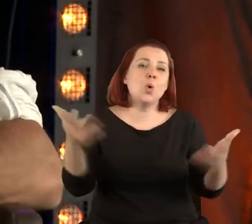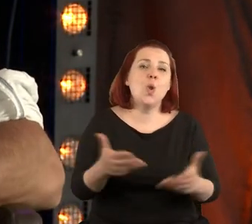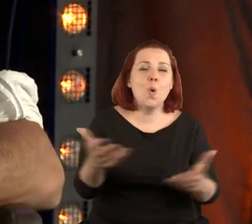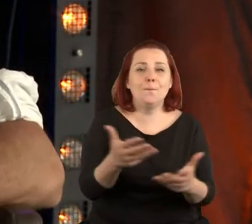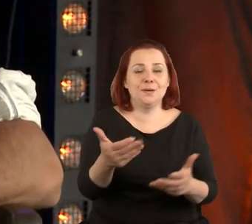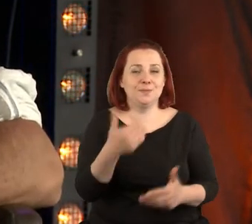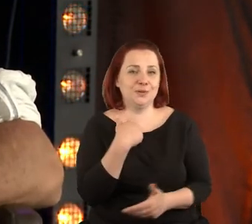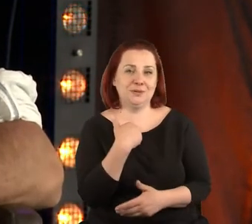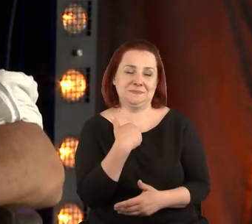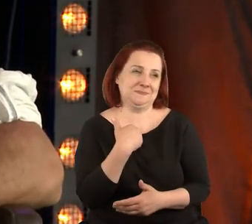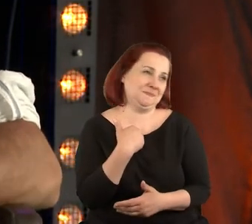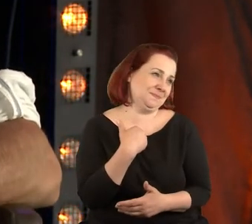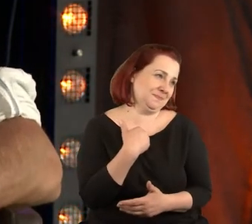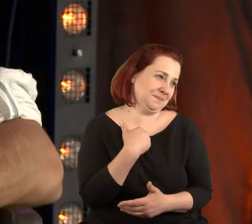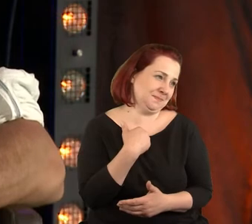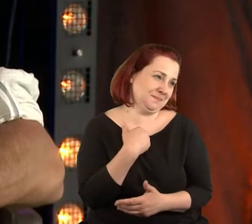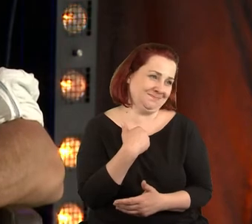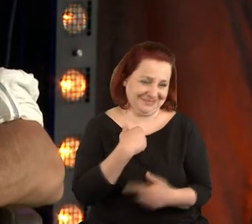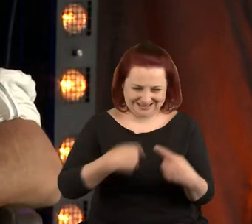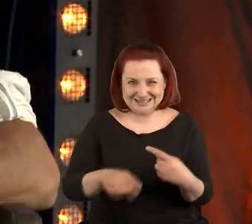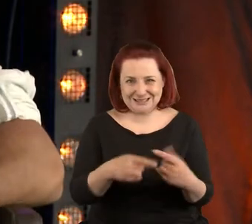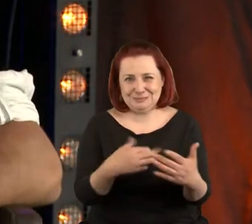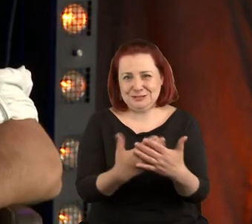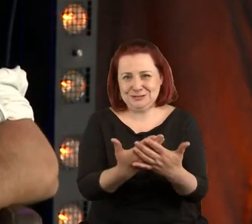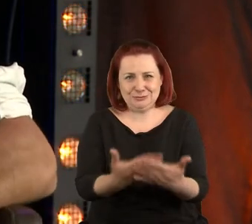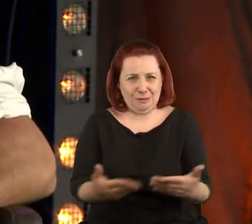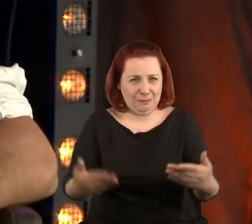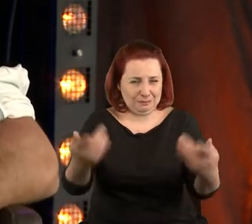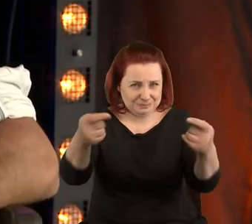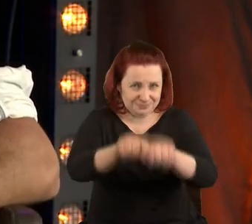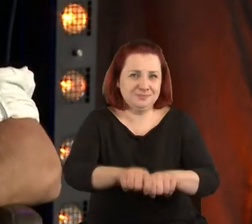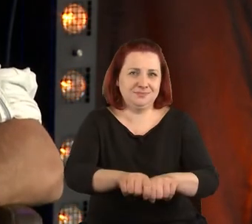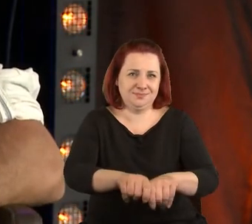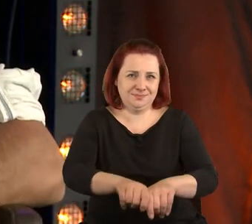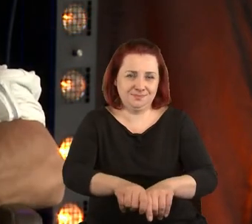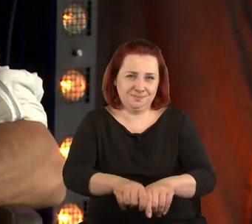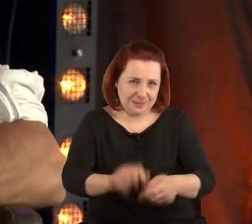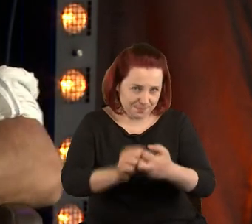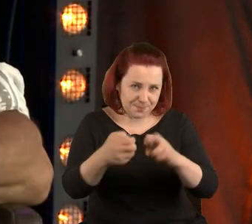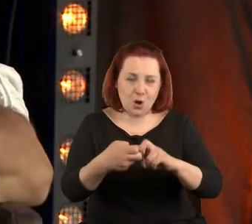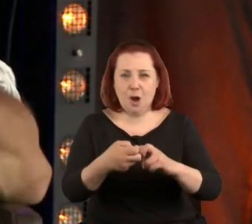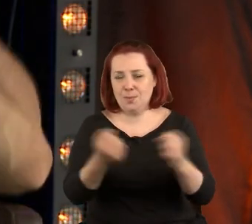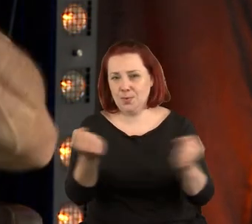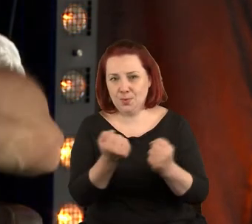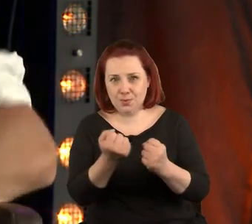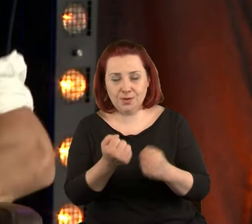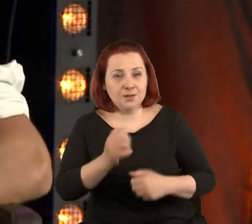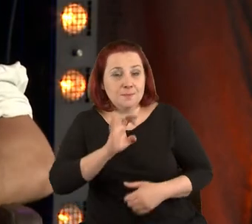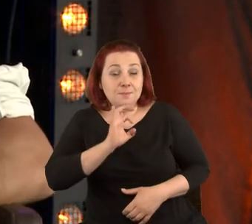no zdawało się, że zostanie po prostu zamknięty, tak? Mieliśmy poważne problemy. Gdzieś tam przełożyłem